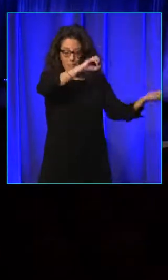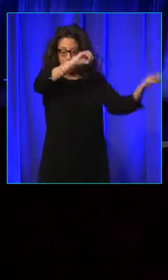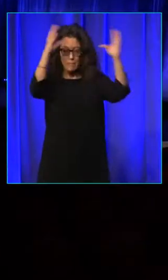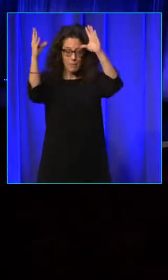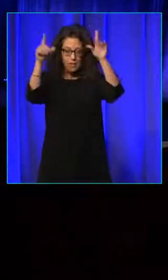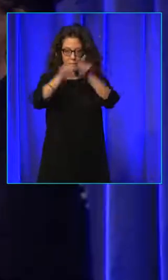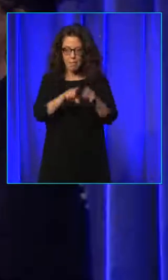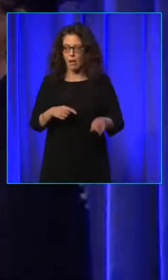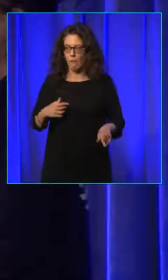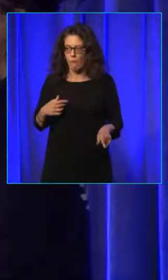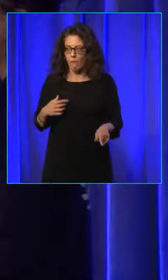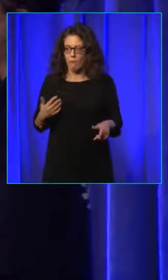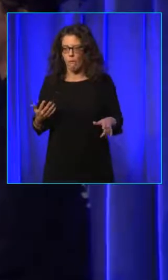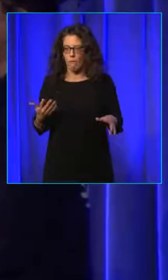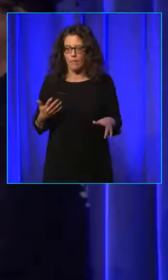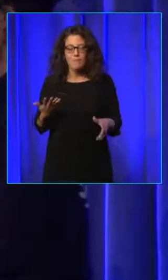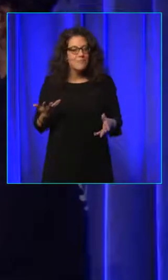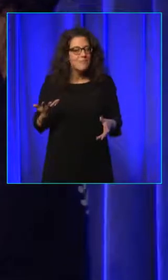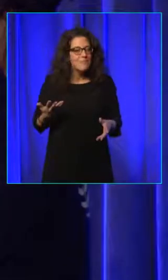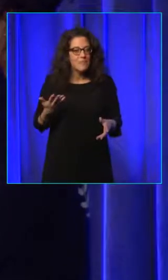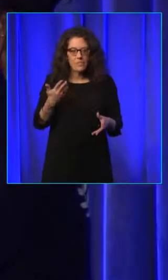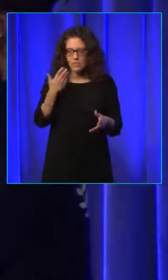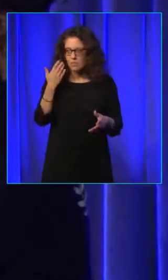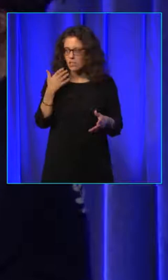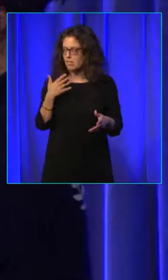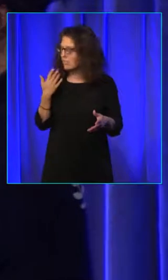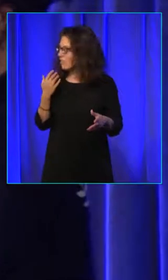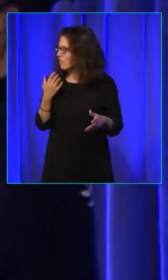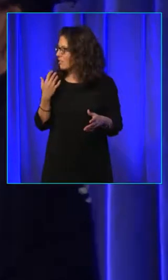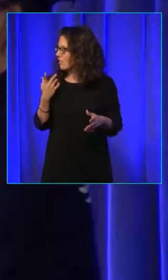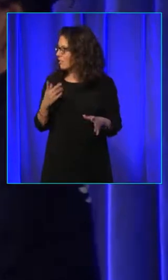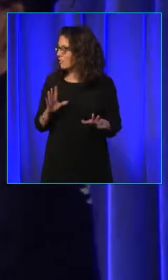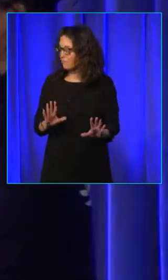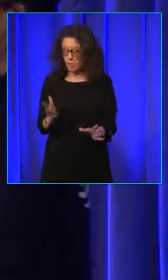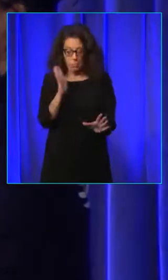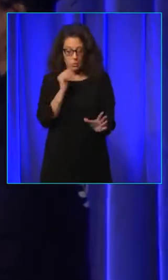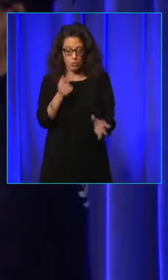Je ne sais pas si vous avez besoin de prendre le micro. Pardon ? Je ne sais pas si vous avez besoin de prendre le micro. Ah bon ? Non, non, tu n'as pas besoin.